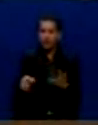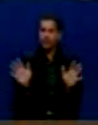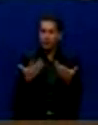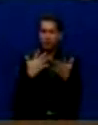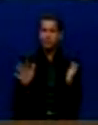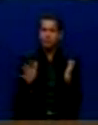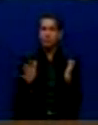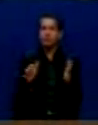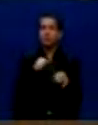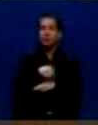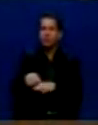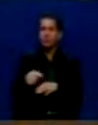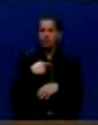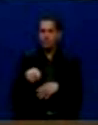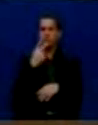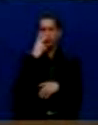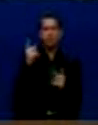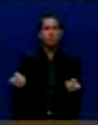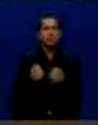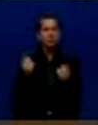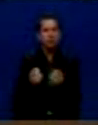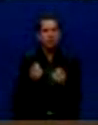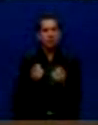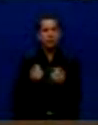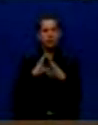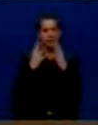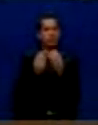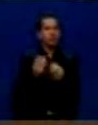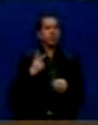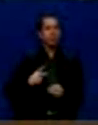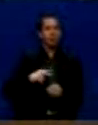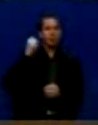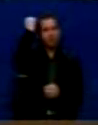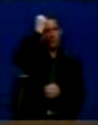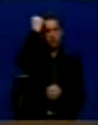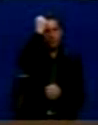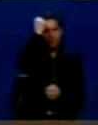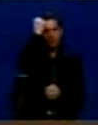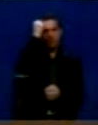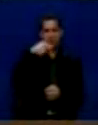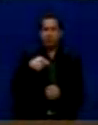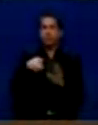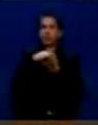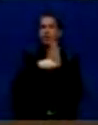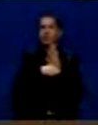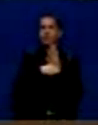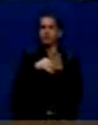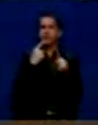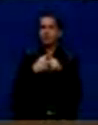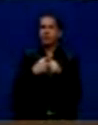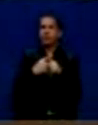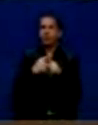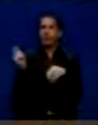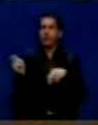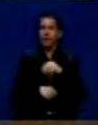konflikti armatosur, mund të konsiderohet si nxitje për shkruajtjen e qytetarëve të Kosovës atje dhe rrjedhimisht ky është subjekti i këtij ligji, pra është subjekti dënimit prej 6